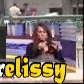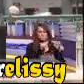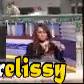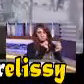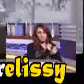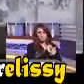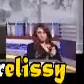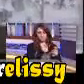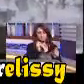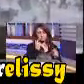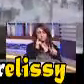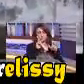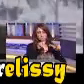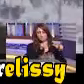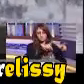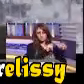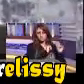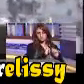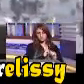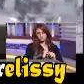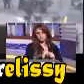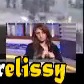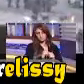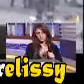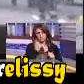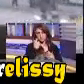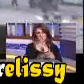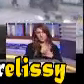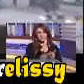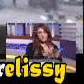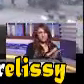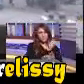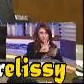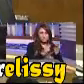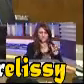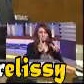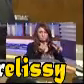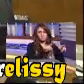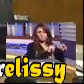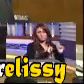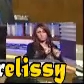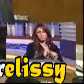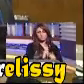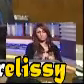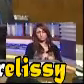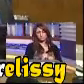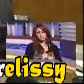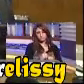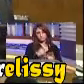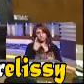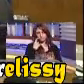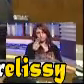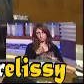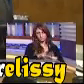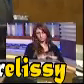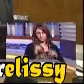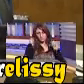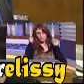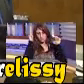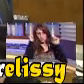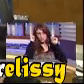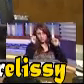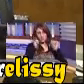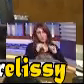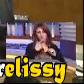من خارج المحافظة هم وراء تأجيج الوضع في المنصورة. كان في بعض المتظاهرين